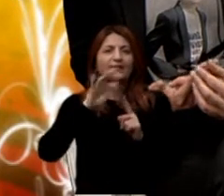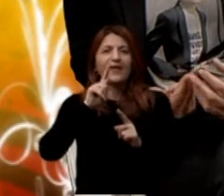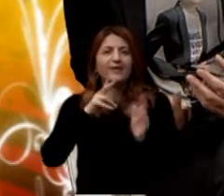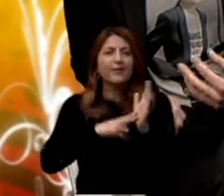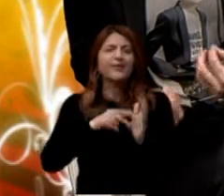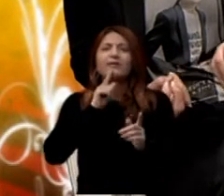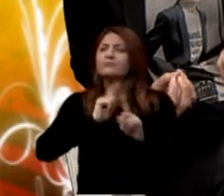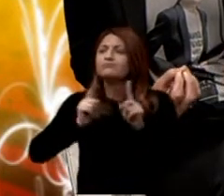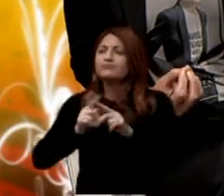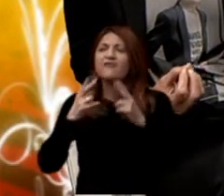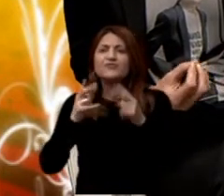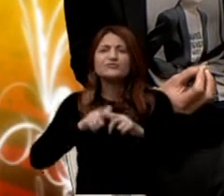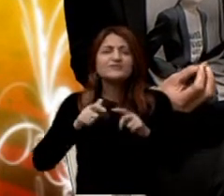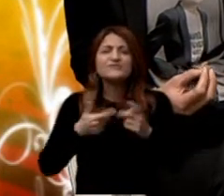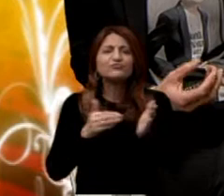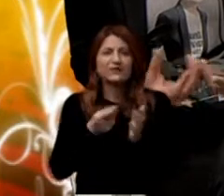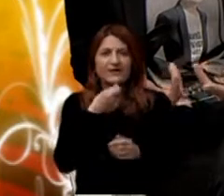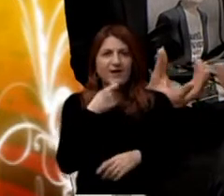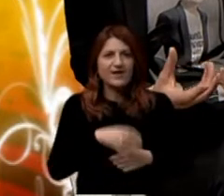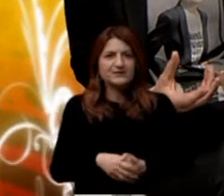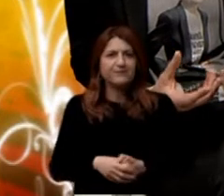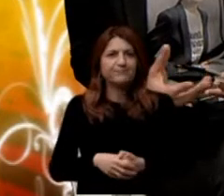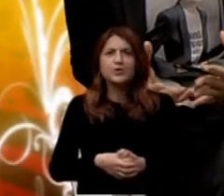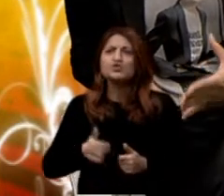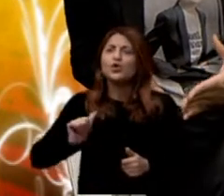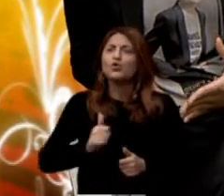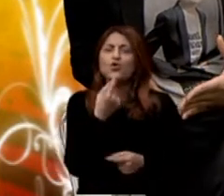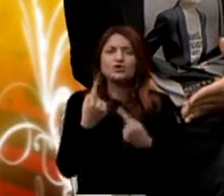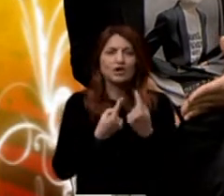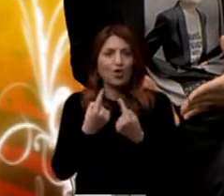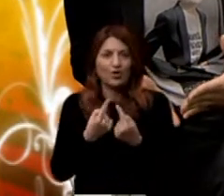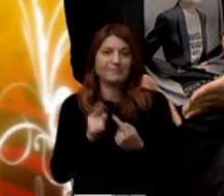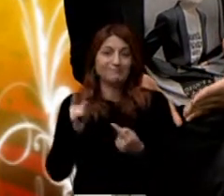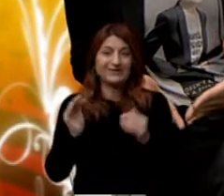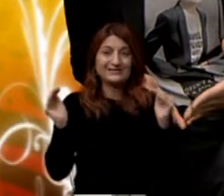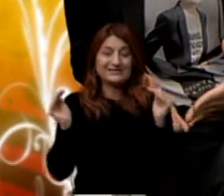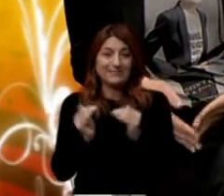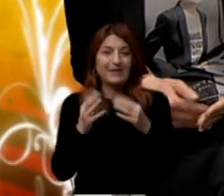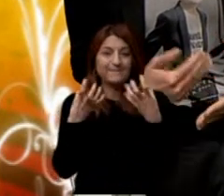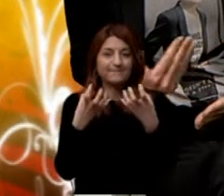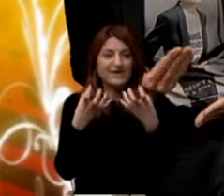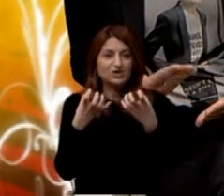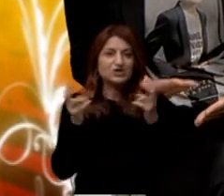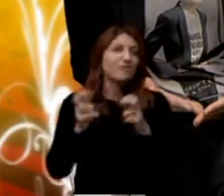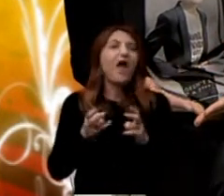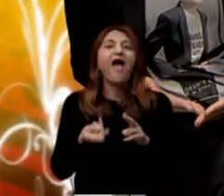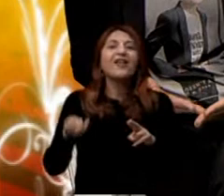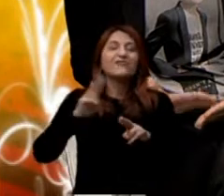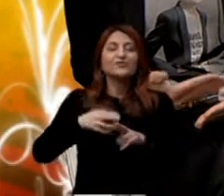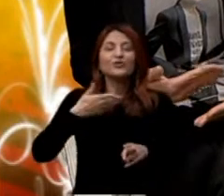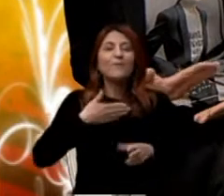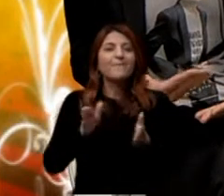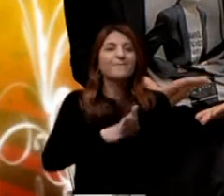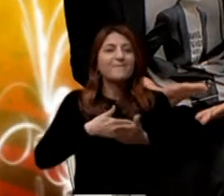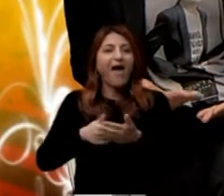hranom možemo dobiti. Znači, kad se pitate što još se zbiva, osim što se smanjuje udio mišićnog tkiva, povećava se udio masnog